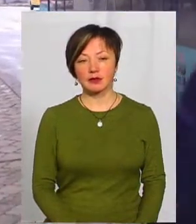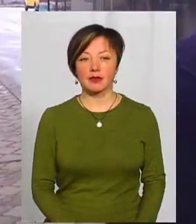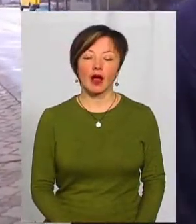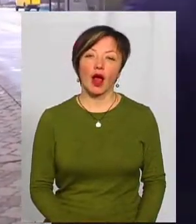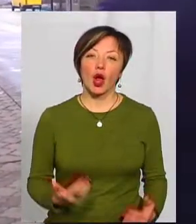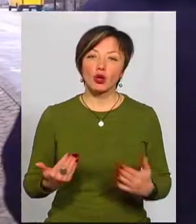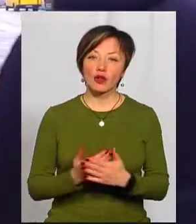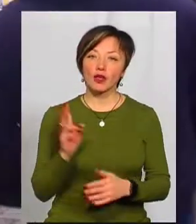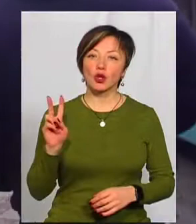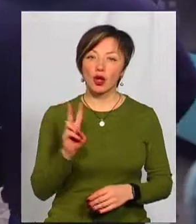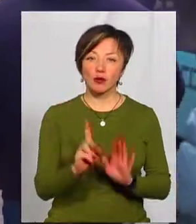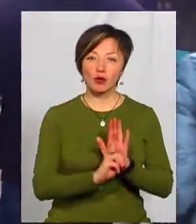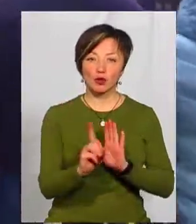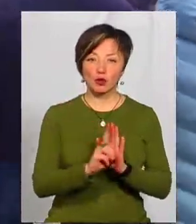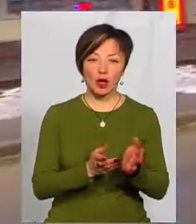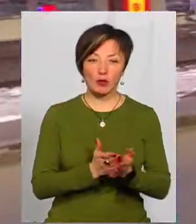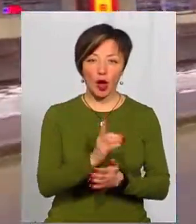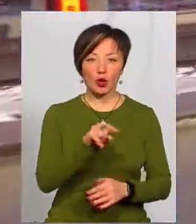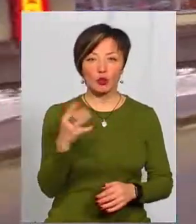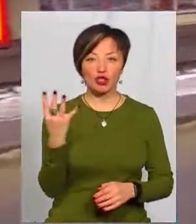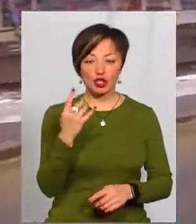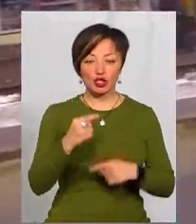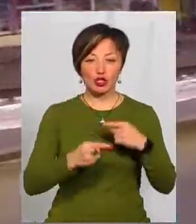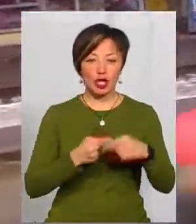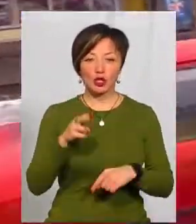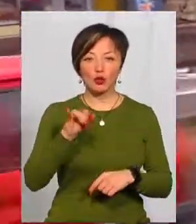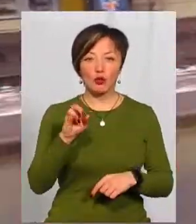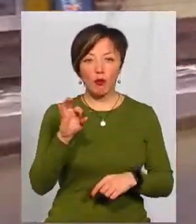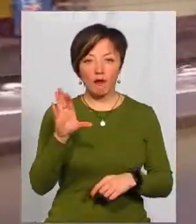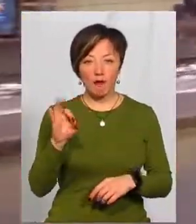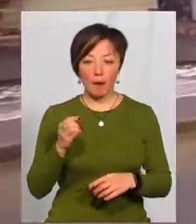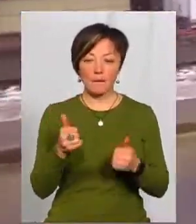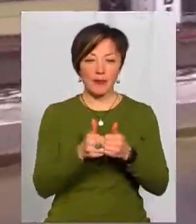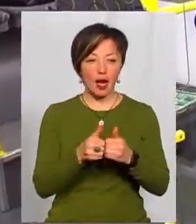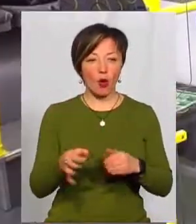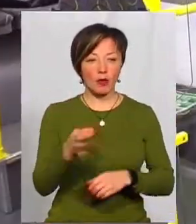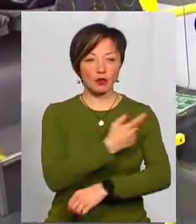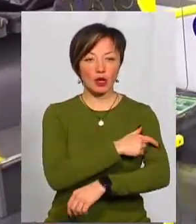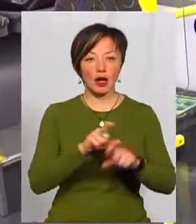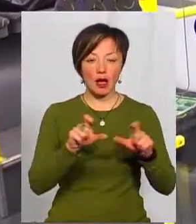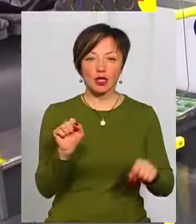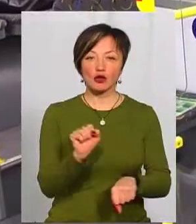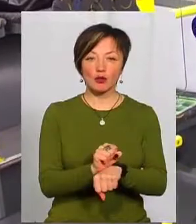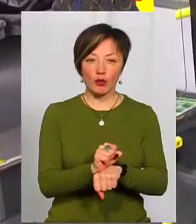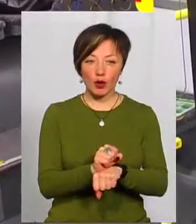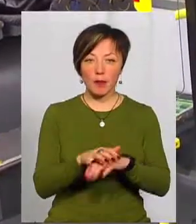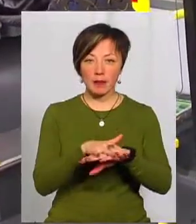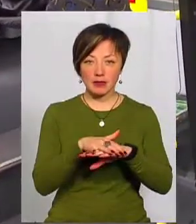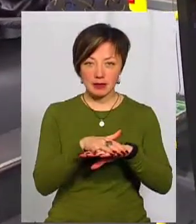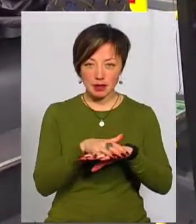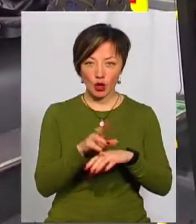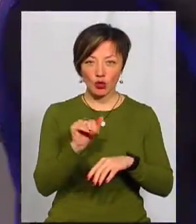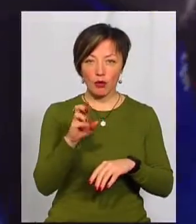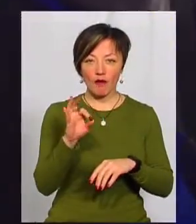Нові тролейбуси курсують за маршрутом під номером 4 через мікрорайон Дубове повз обласну лікарню. На зупинці ринок Дубове зайшов пасажир